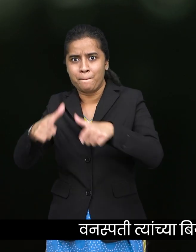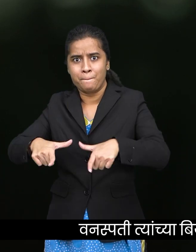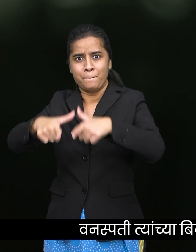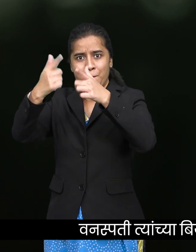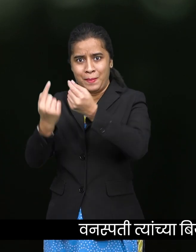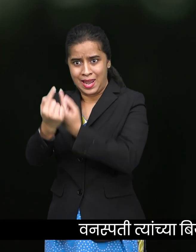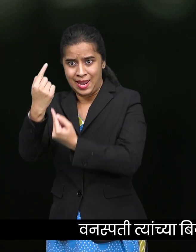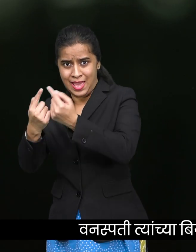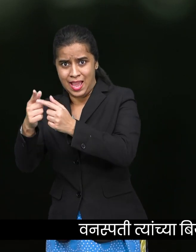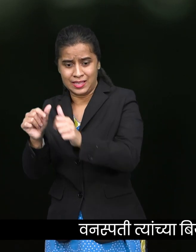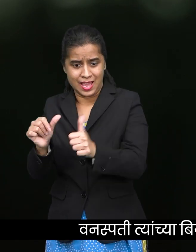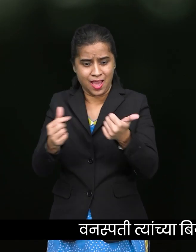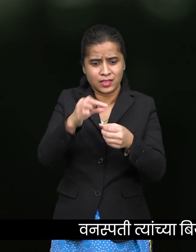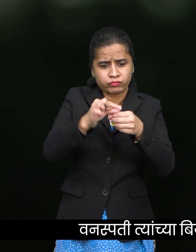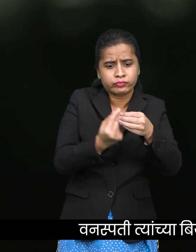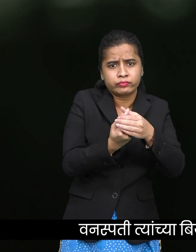पसरवतात.